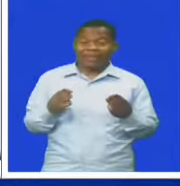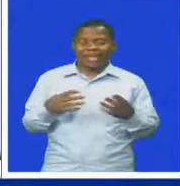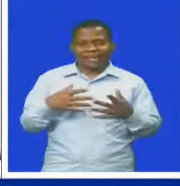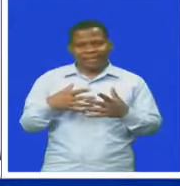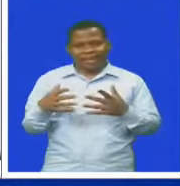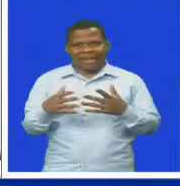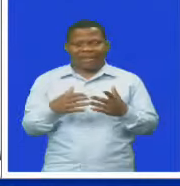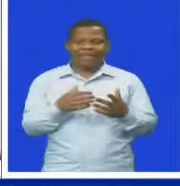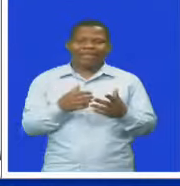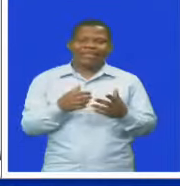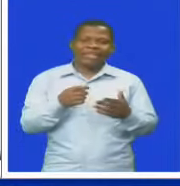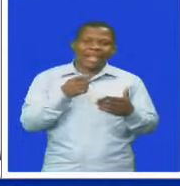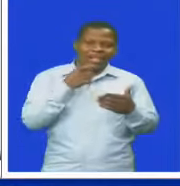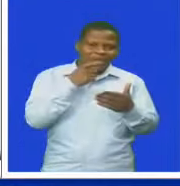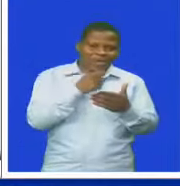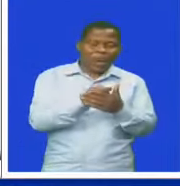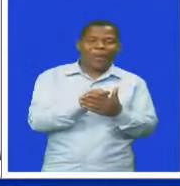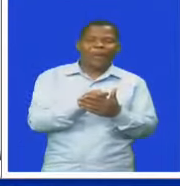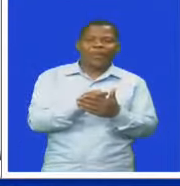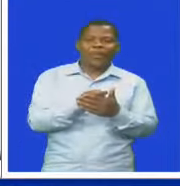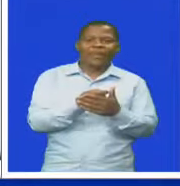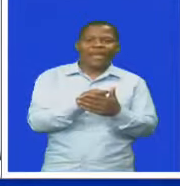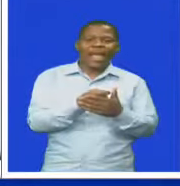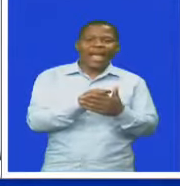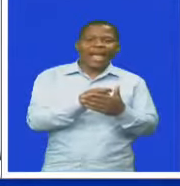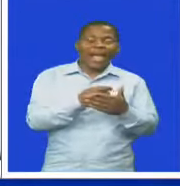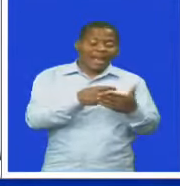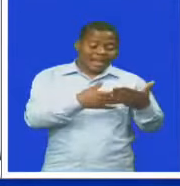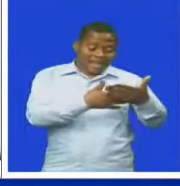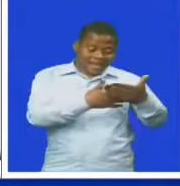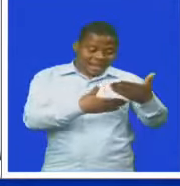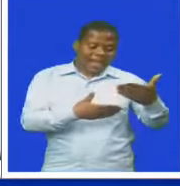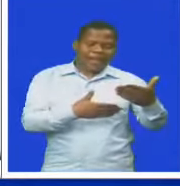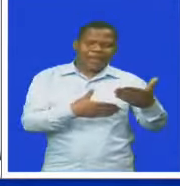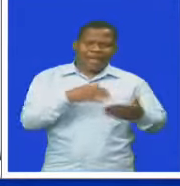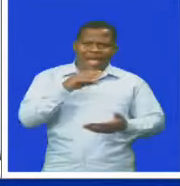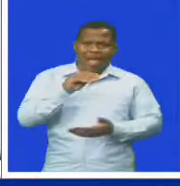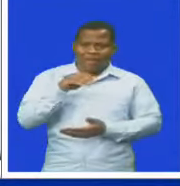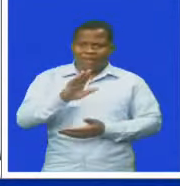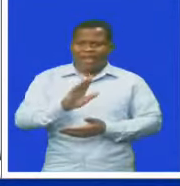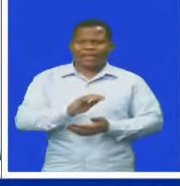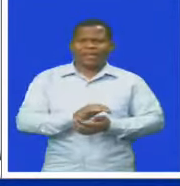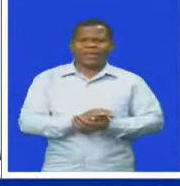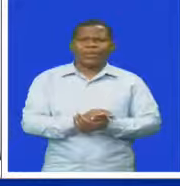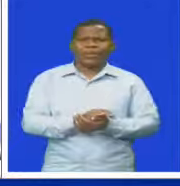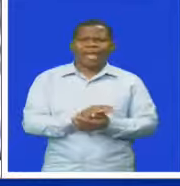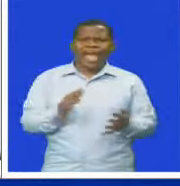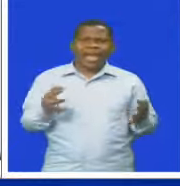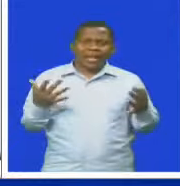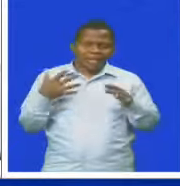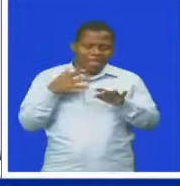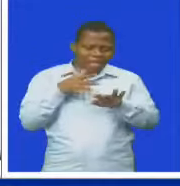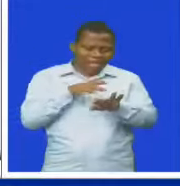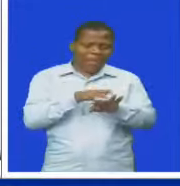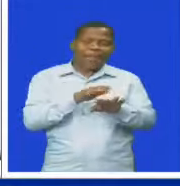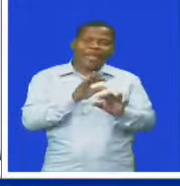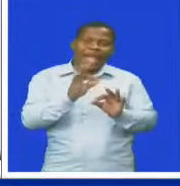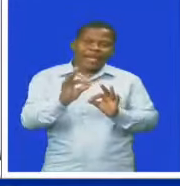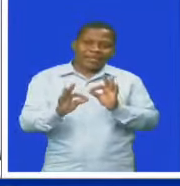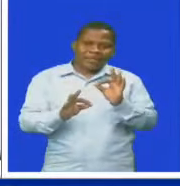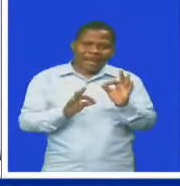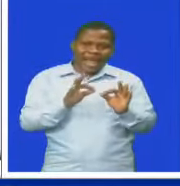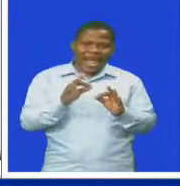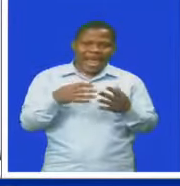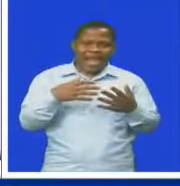khanza sebabhekene nemthefo ikhasi letebucwephesha lalenkampani lichaza kabanzi ukuthi yonke impahla lethengwe ngaphandle